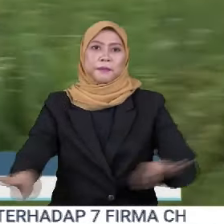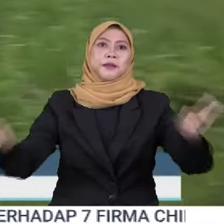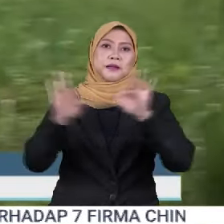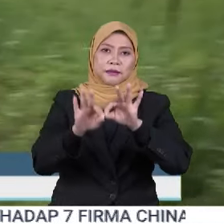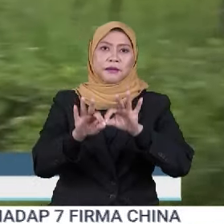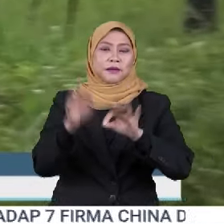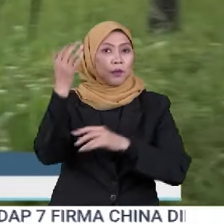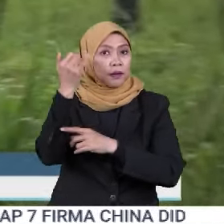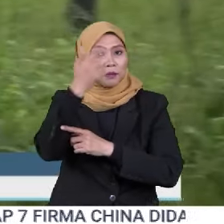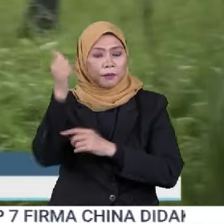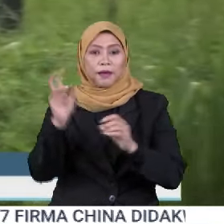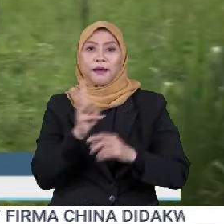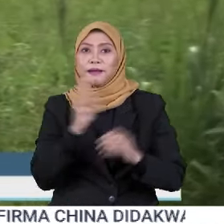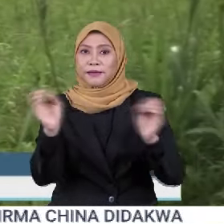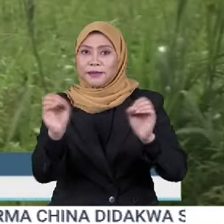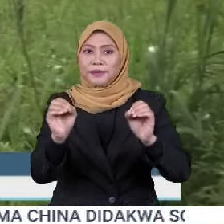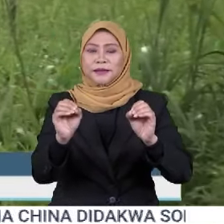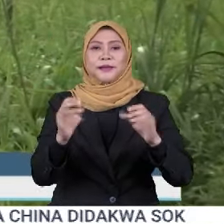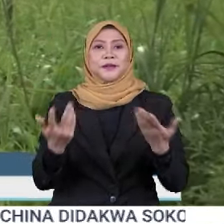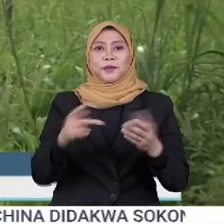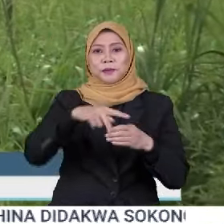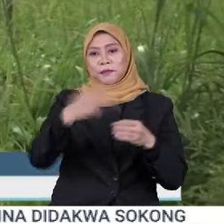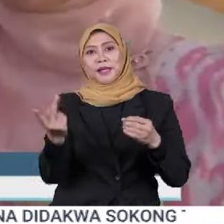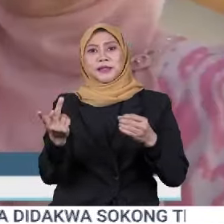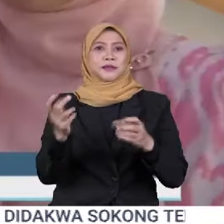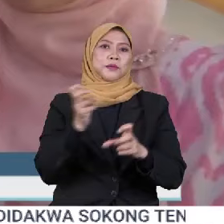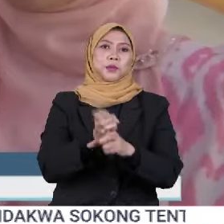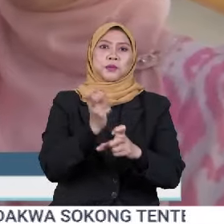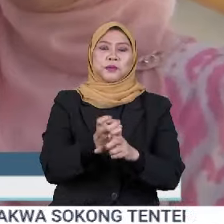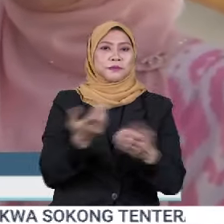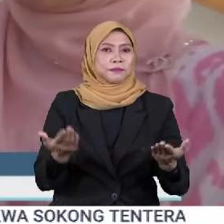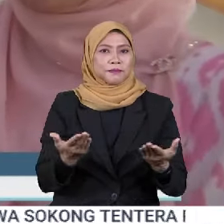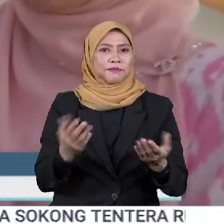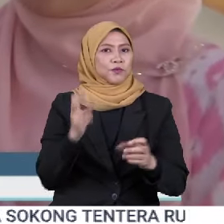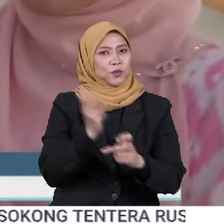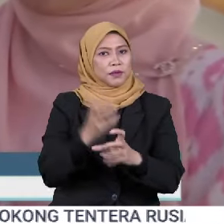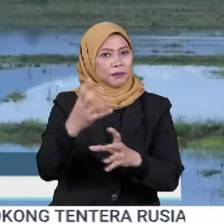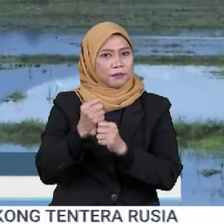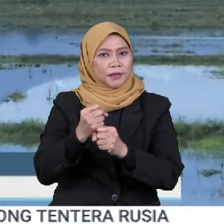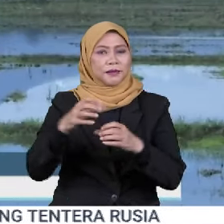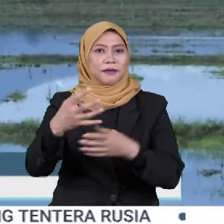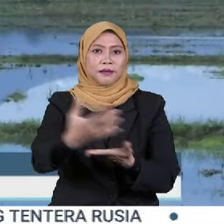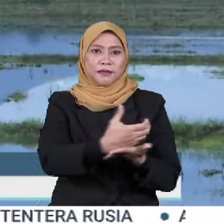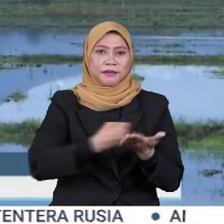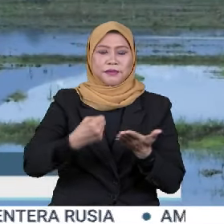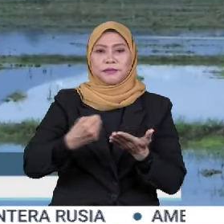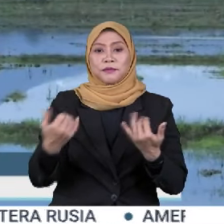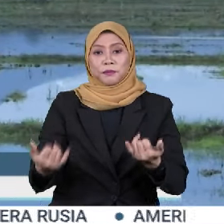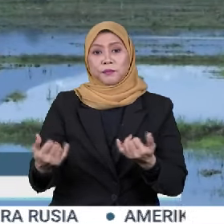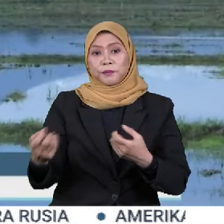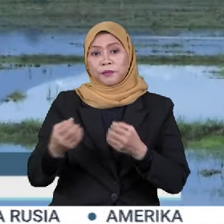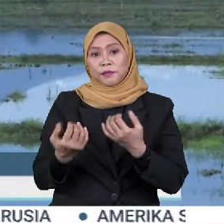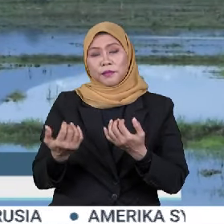karena ternyata air memang penanaman sawah itu susah ya bukan senang berhasil dalam perkembangan berkaitan